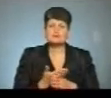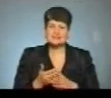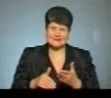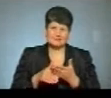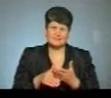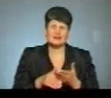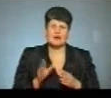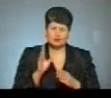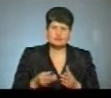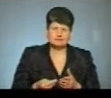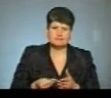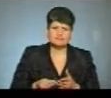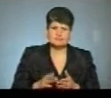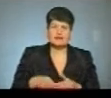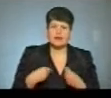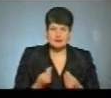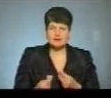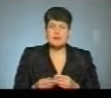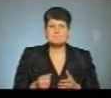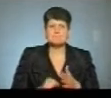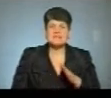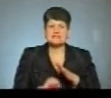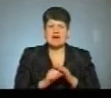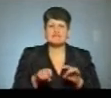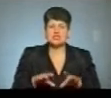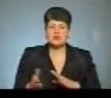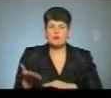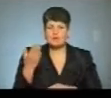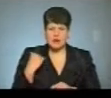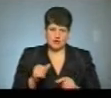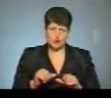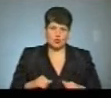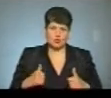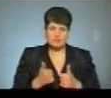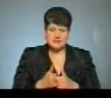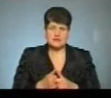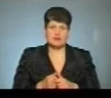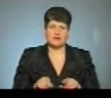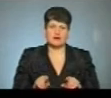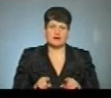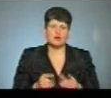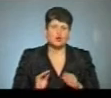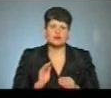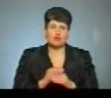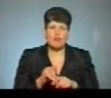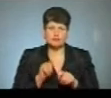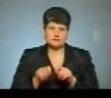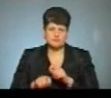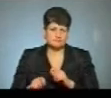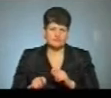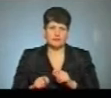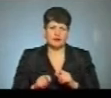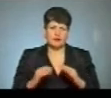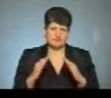підставі рішення попередньої комісії і додаткового актування обстеження побутових умов не буде. Тобто ми говоримо,